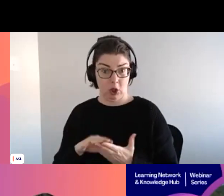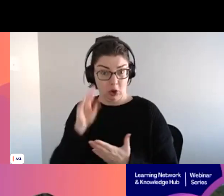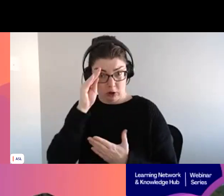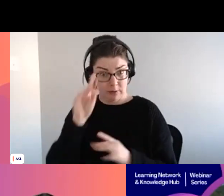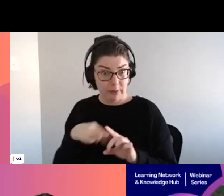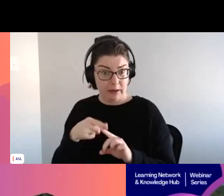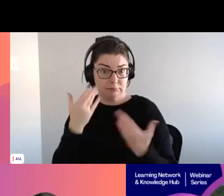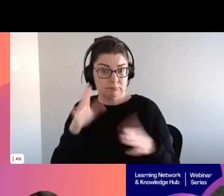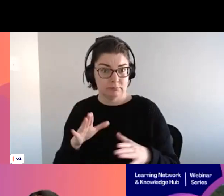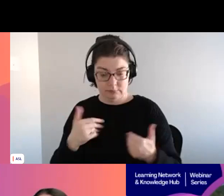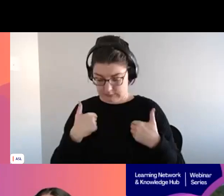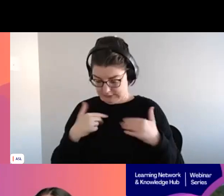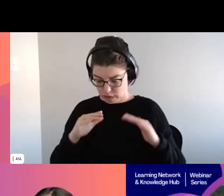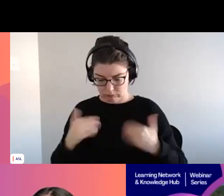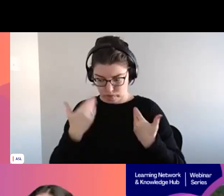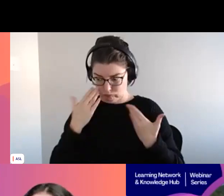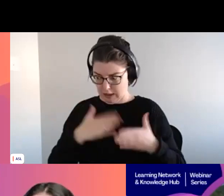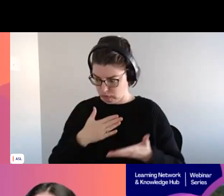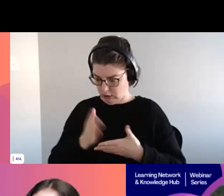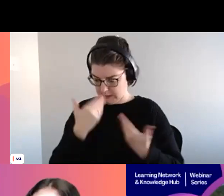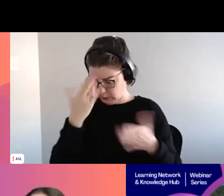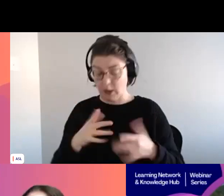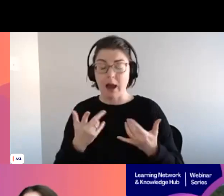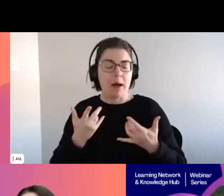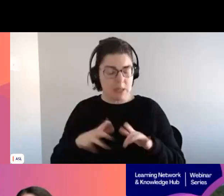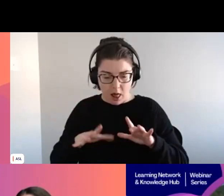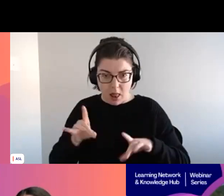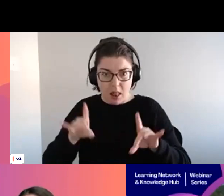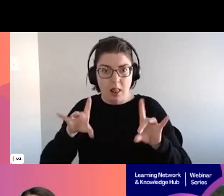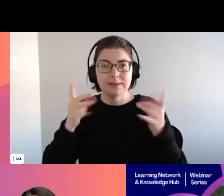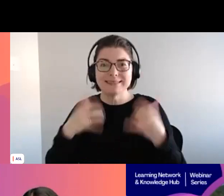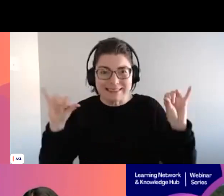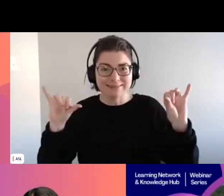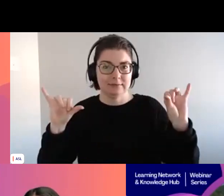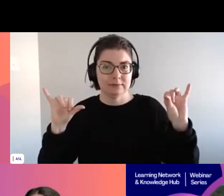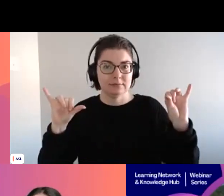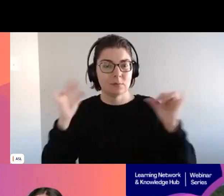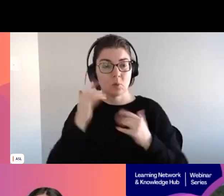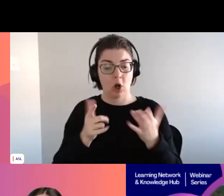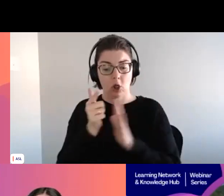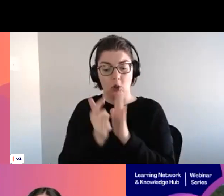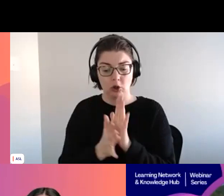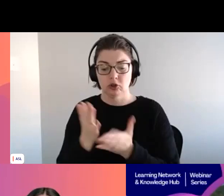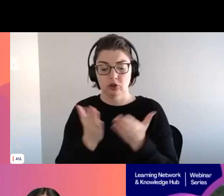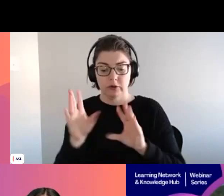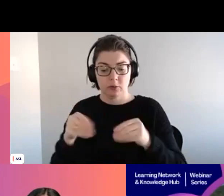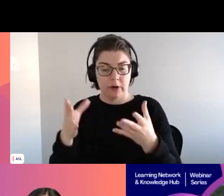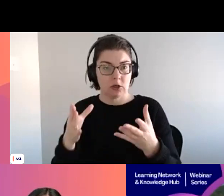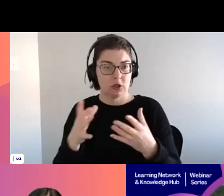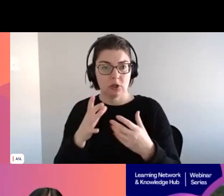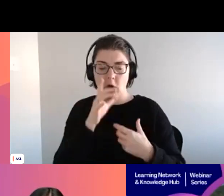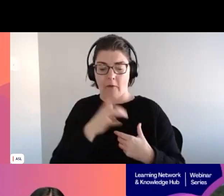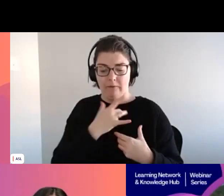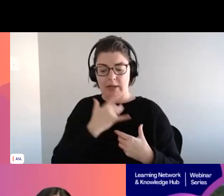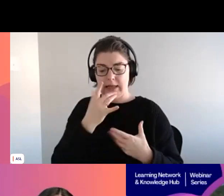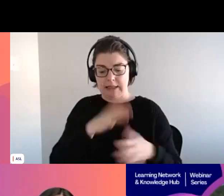se tourner vers des avocats mais les jeunes ne connaissent rien n'ont qu'une connaissance parce que souvent